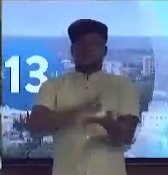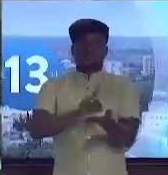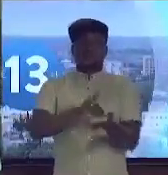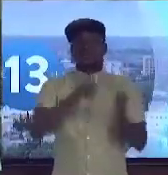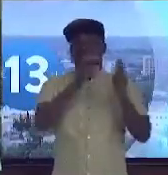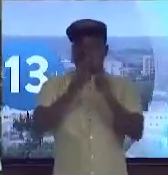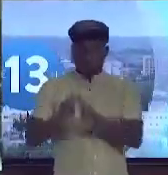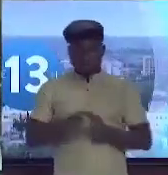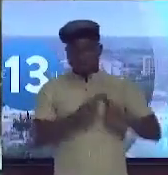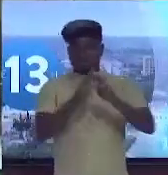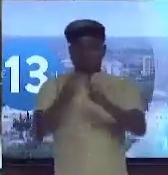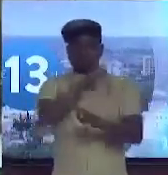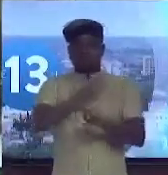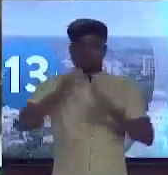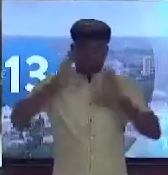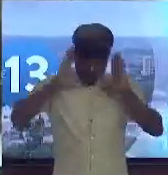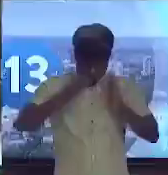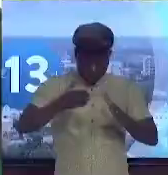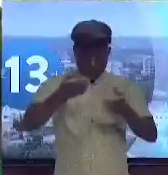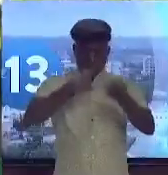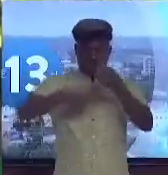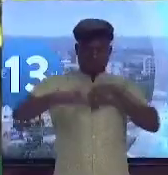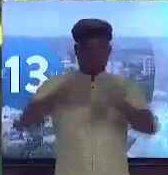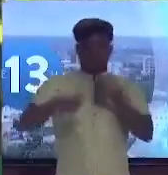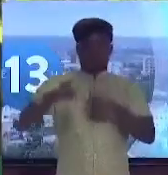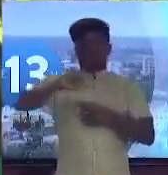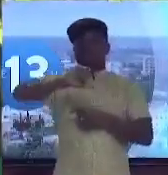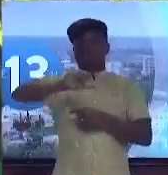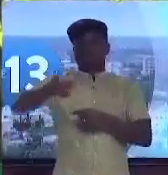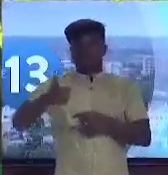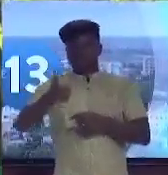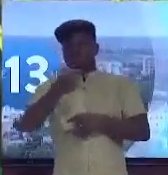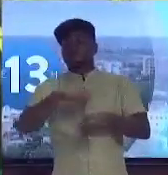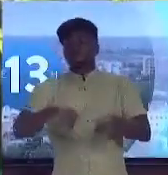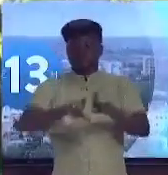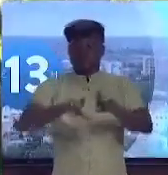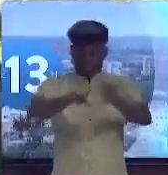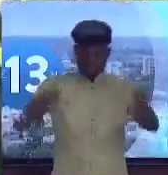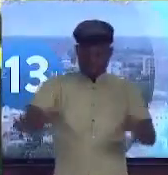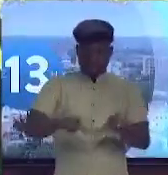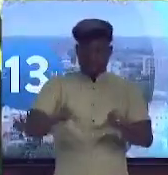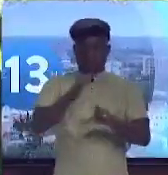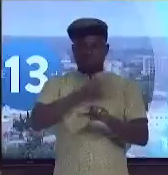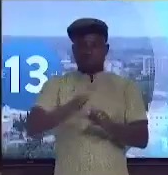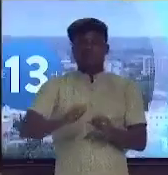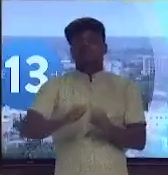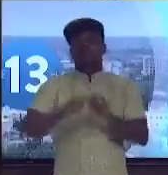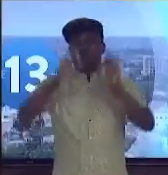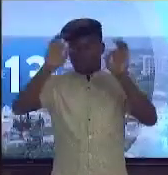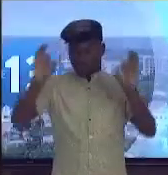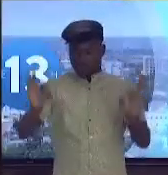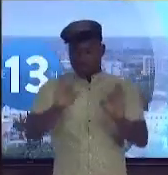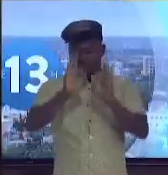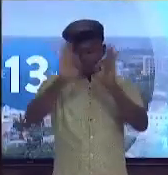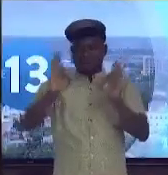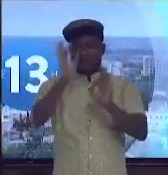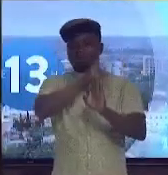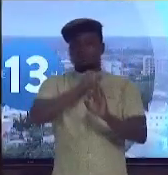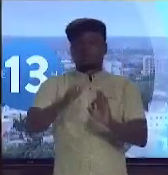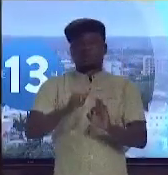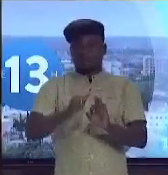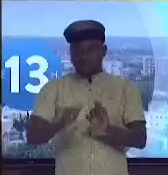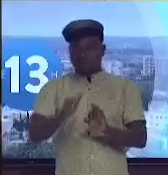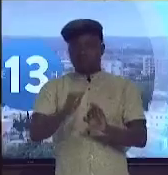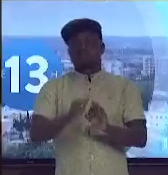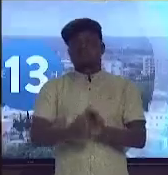fidèles venus d'horizons divers. La célébration 2024 en ces lieux interroge le caractère licite